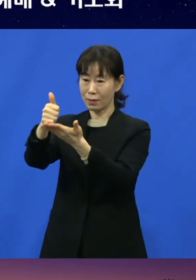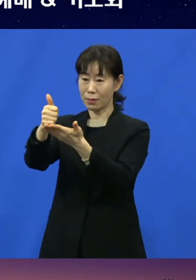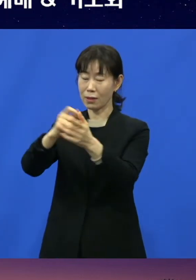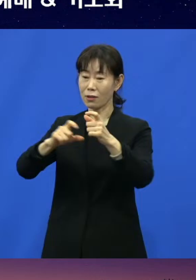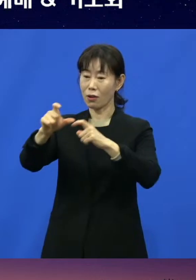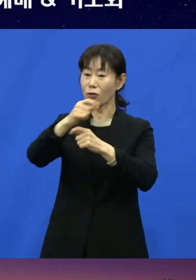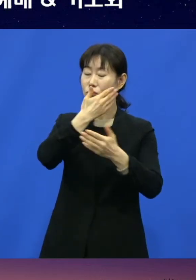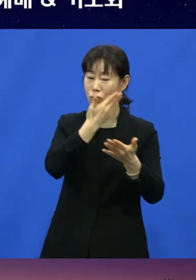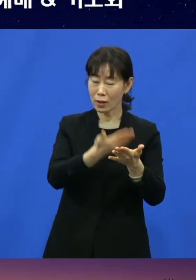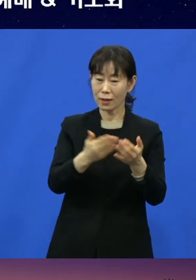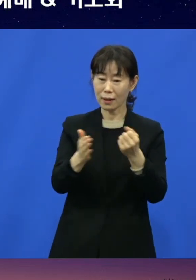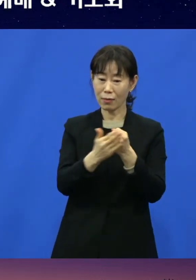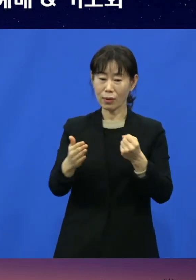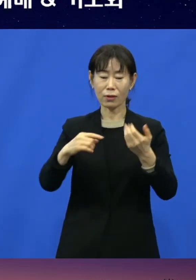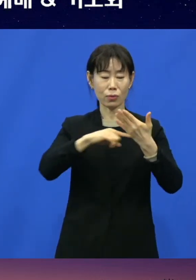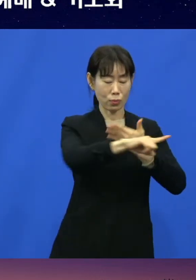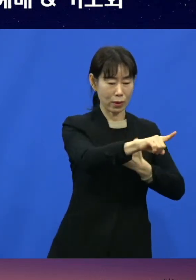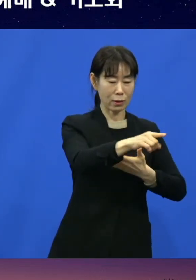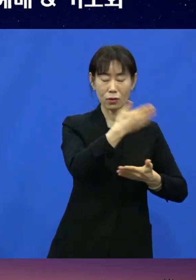그게 우상입니다.